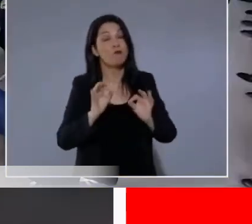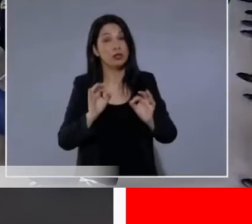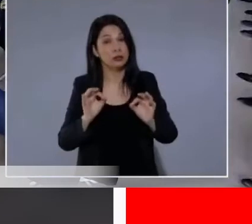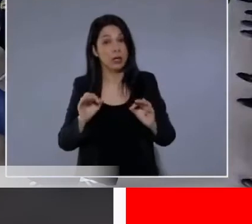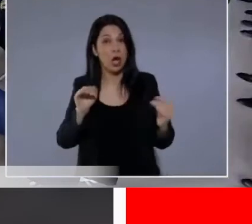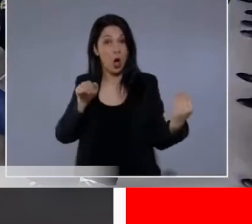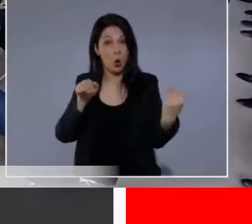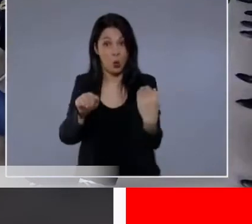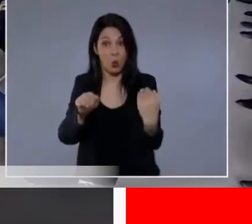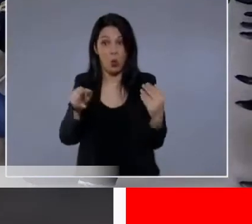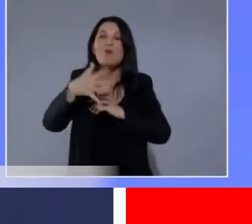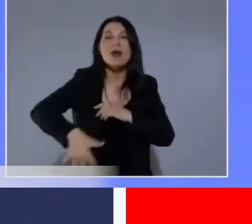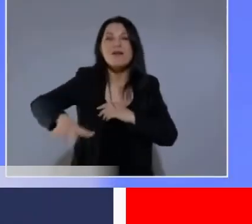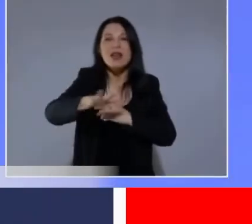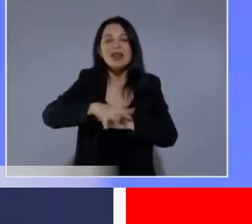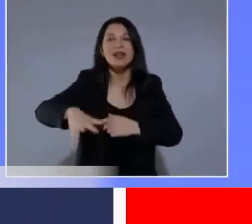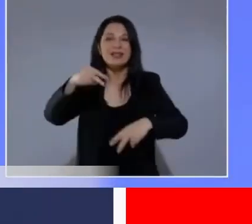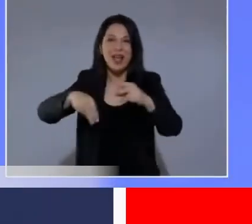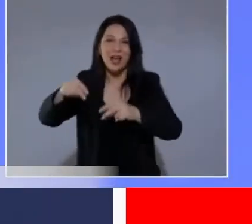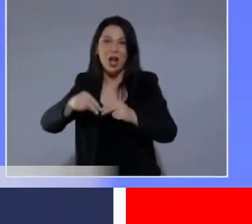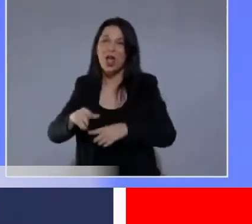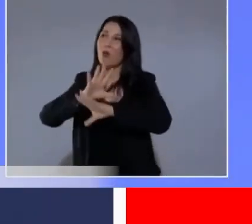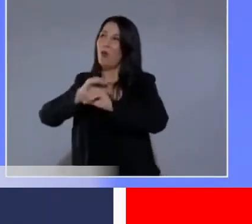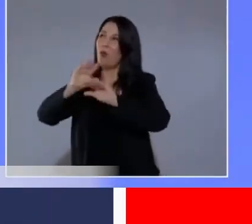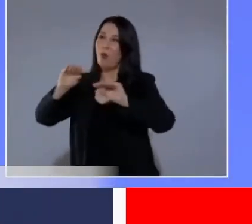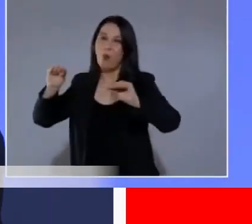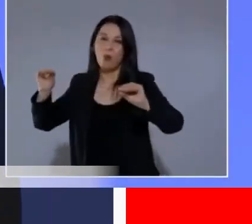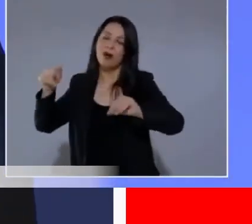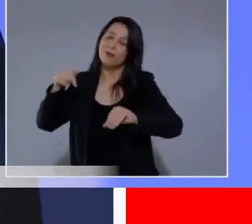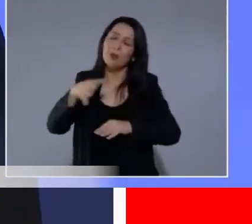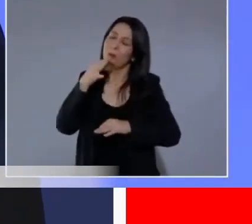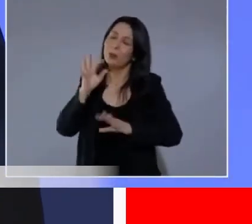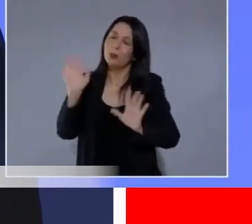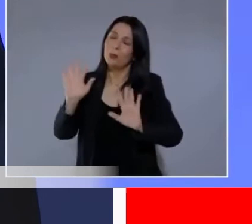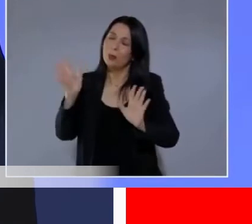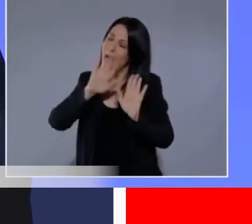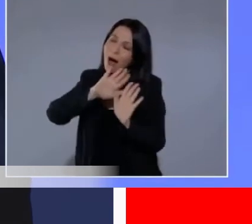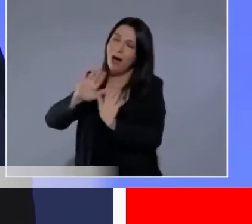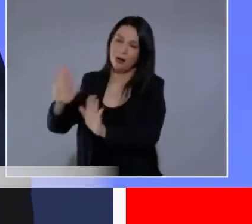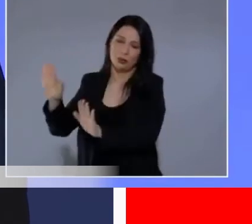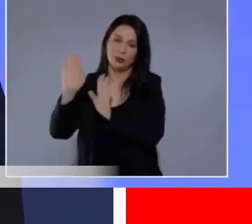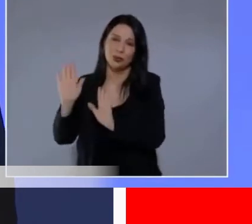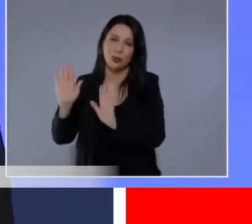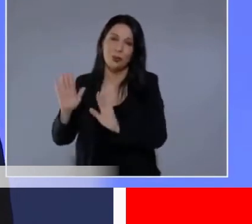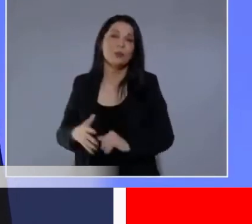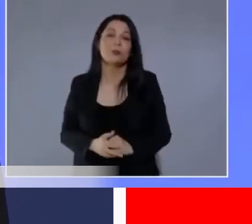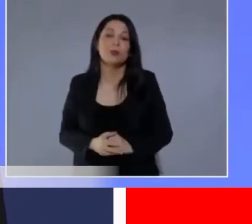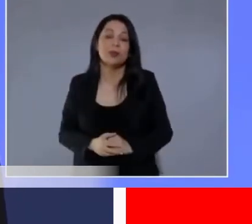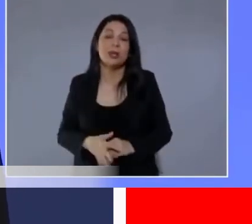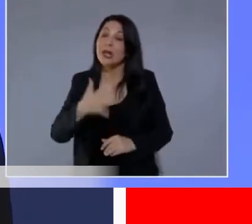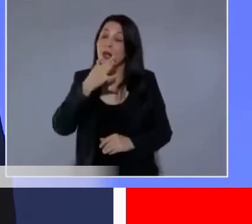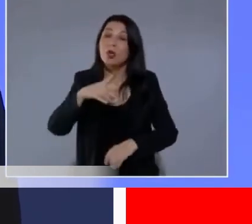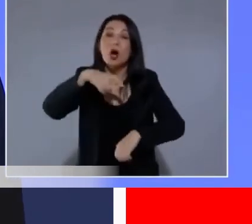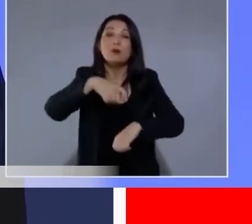δύο κατευθύνσεις. Για το λόγο αυτό, οφείλω ξεκάθαρα να εκφράσω την ικανοποίησή